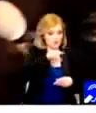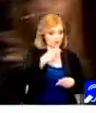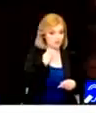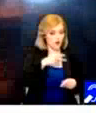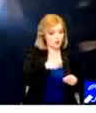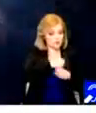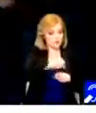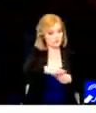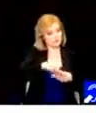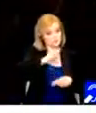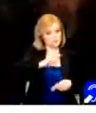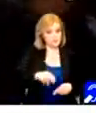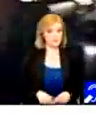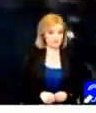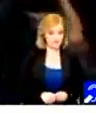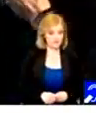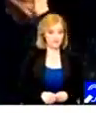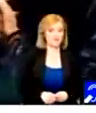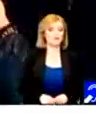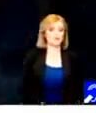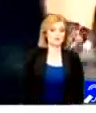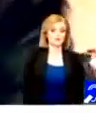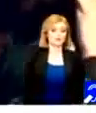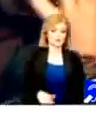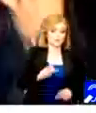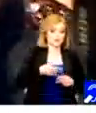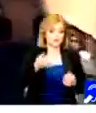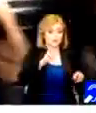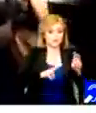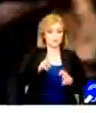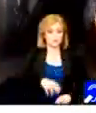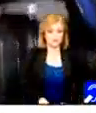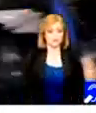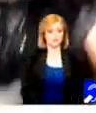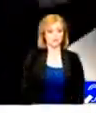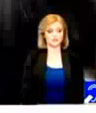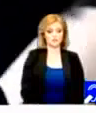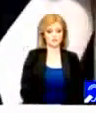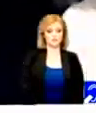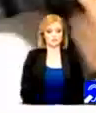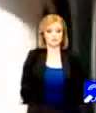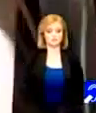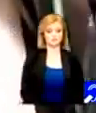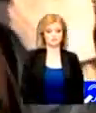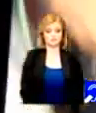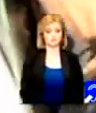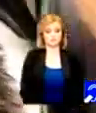În același dosar, Radu Pricop, ginerele fostului președinte Traian Băsescu, a fost achitat.